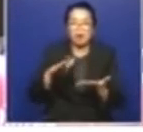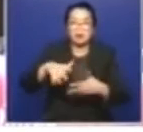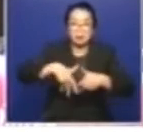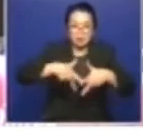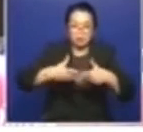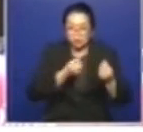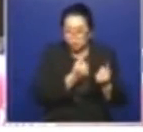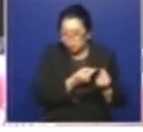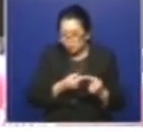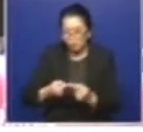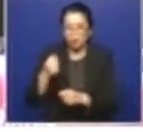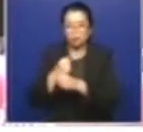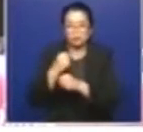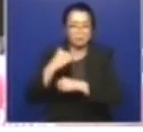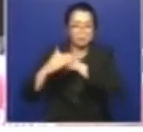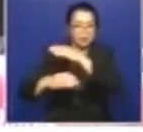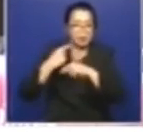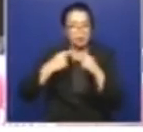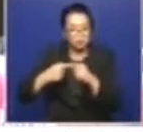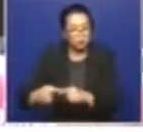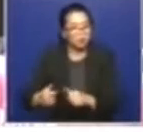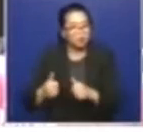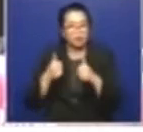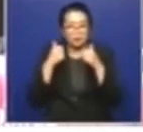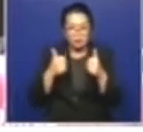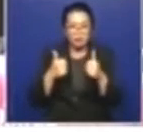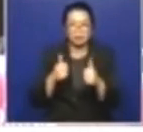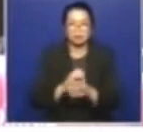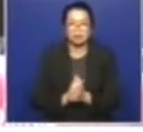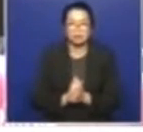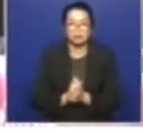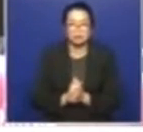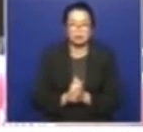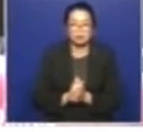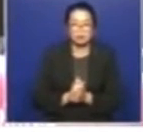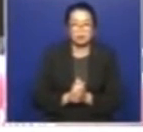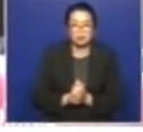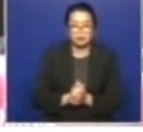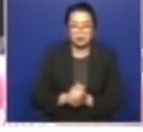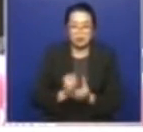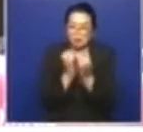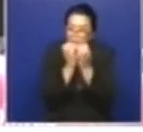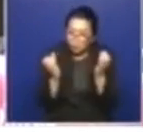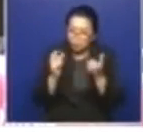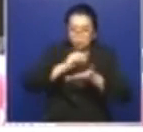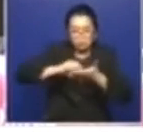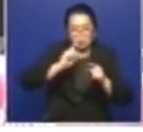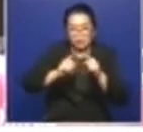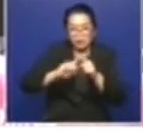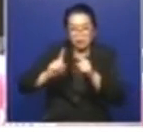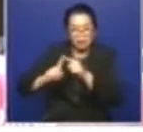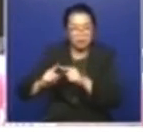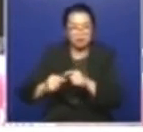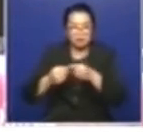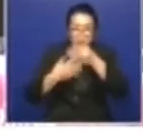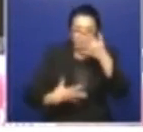สร้างกลไกที่ดีการประชามติใดๆเขียนรัฐธรรมนูญใดๆอยู่ในบริบทอยู่ใน